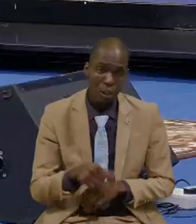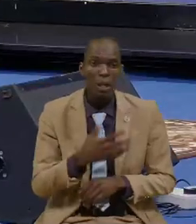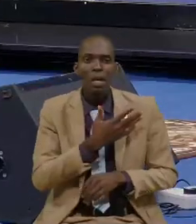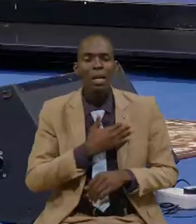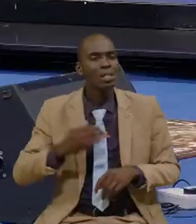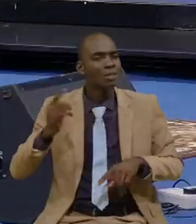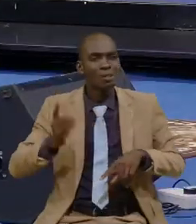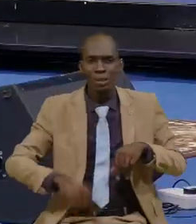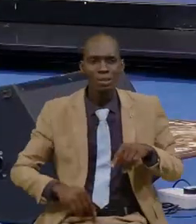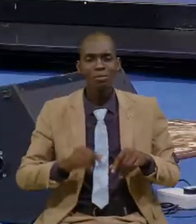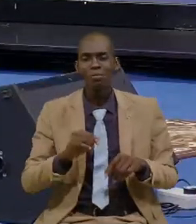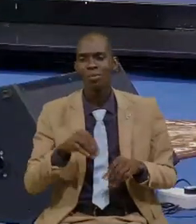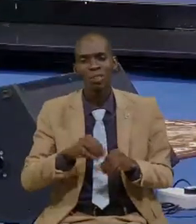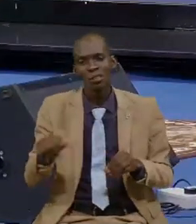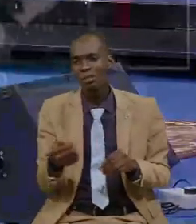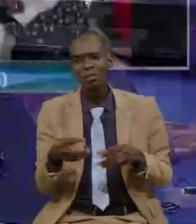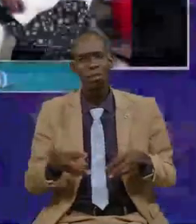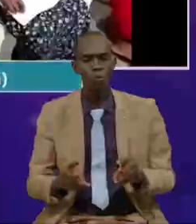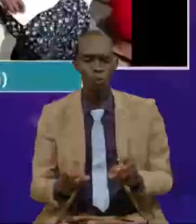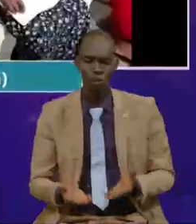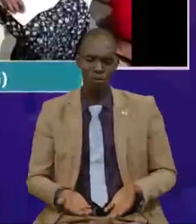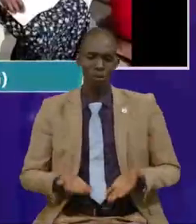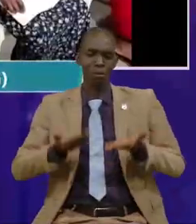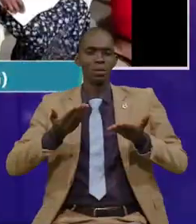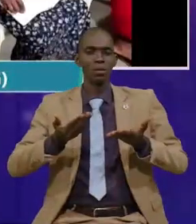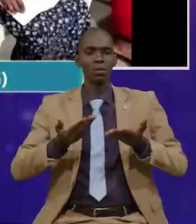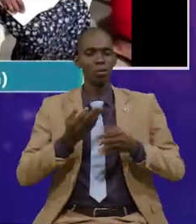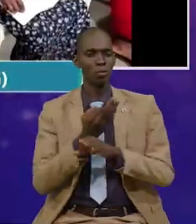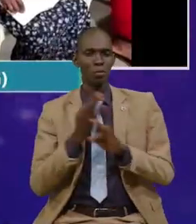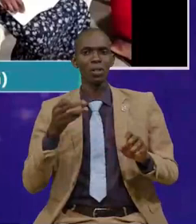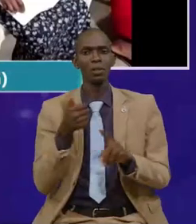ne pouvait pas du tout se redresser.